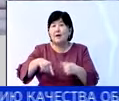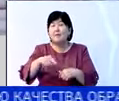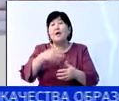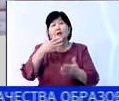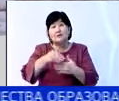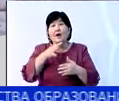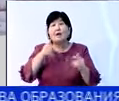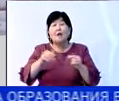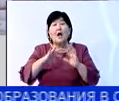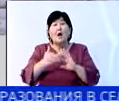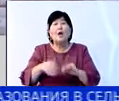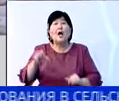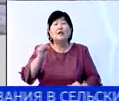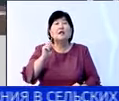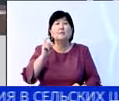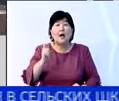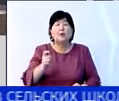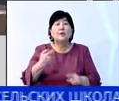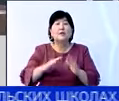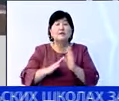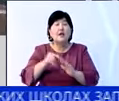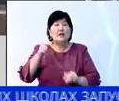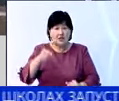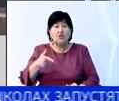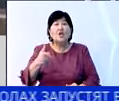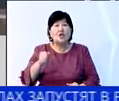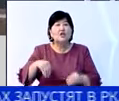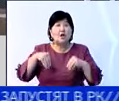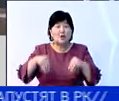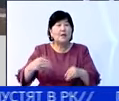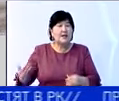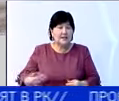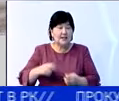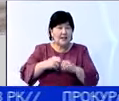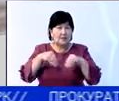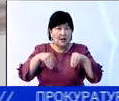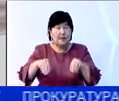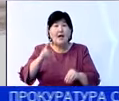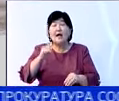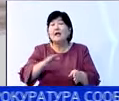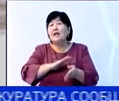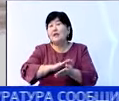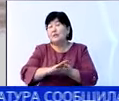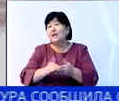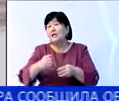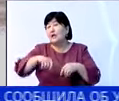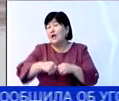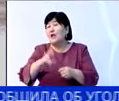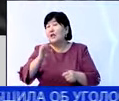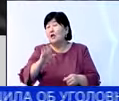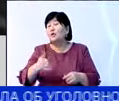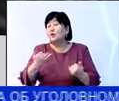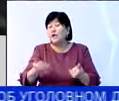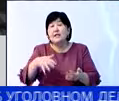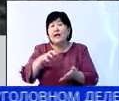свое время аул Алдашпай Ахон выращивал до 1000 гектаров риса. Жители из-за проблем с поливом, канал перекрыт, вышел из строя насос, уже